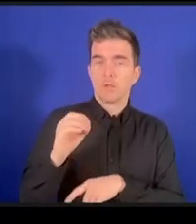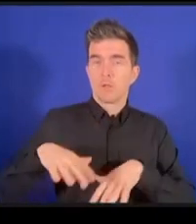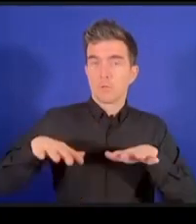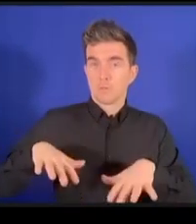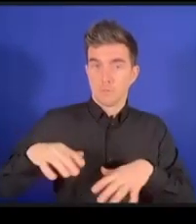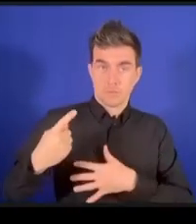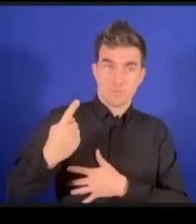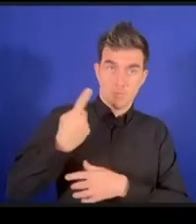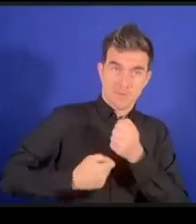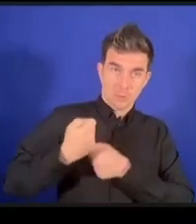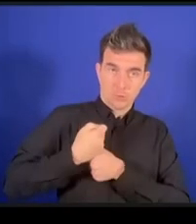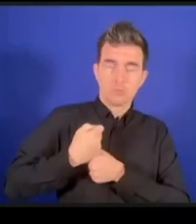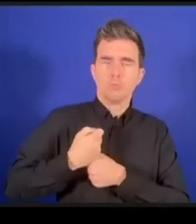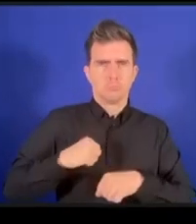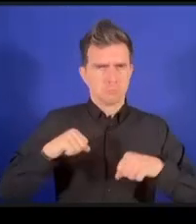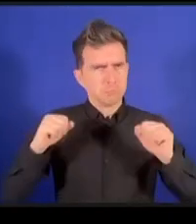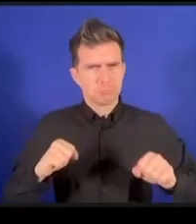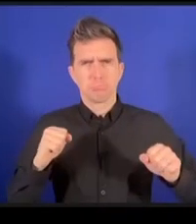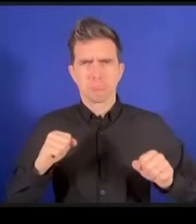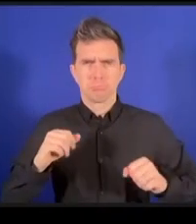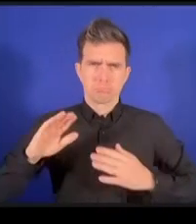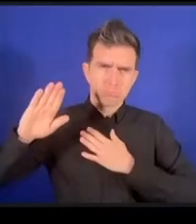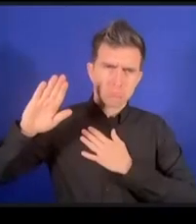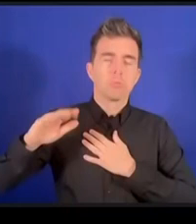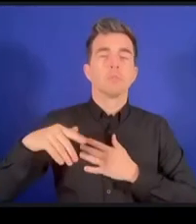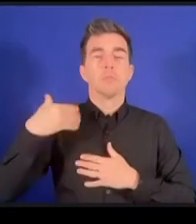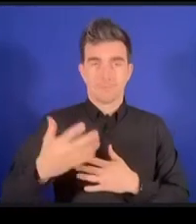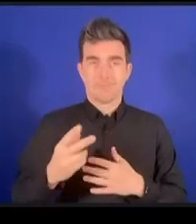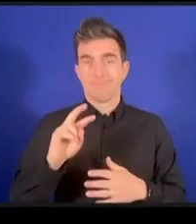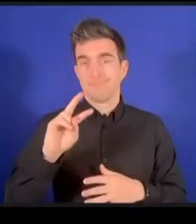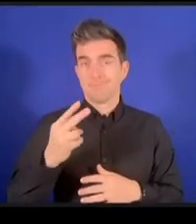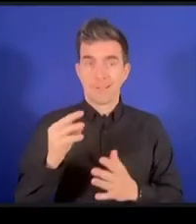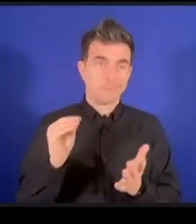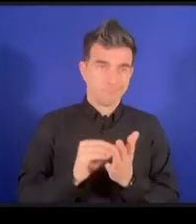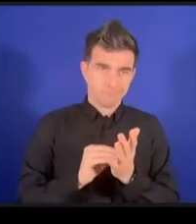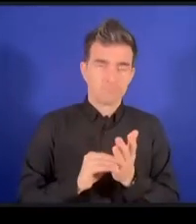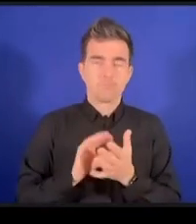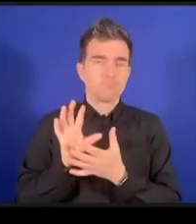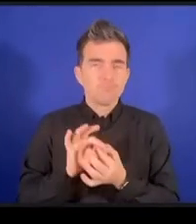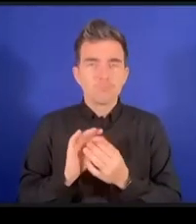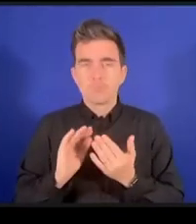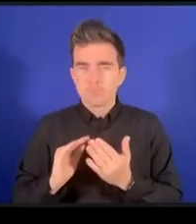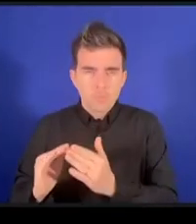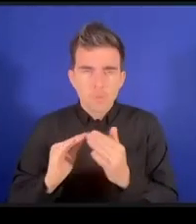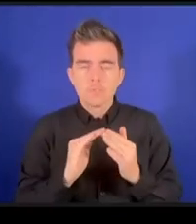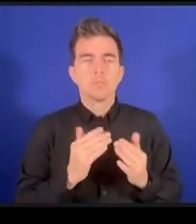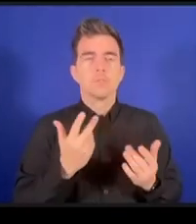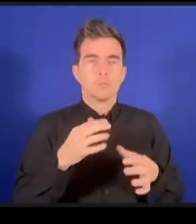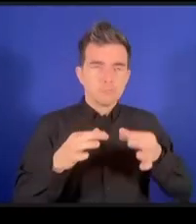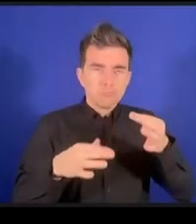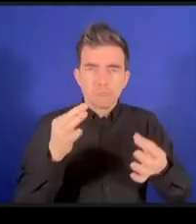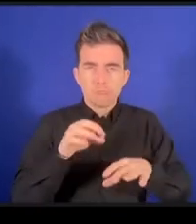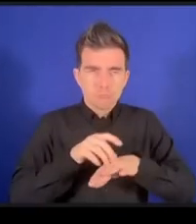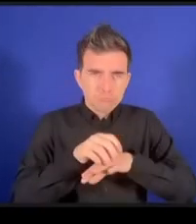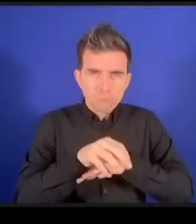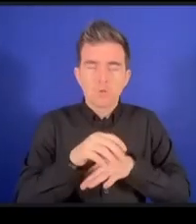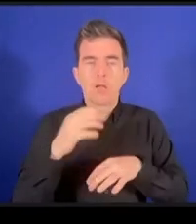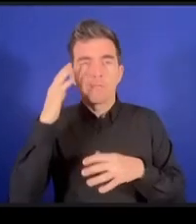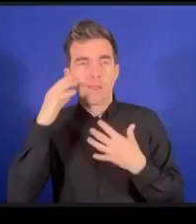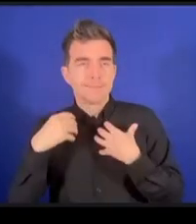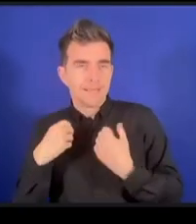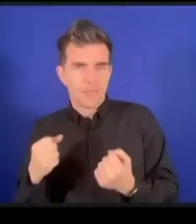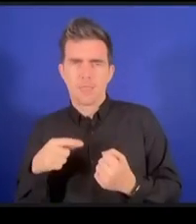без граничный рост который мы наблюдаем урбанизация без каких бы то ни было ограничений